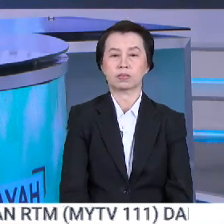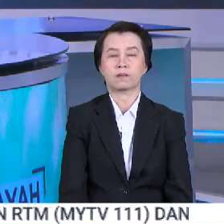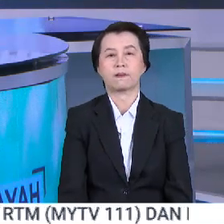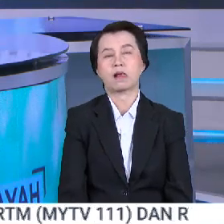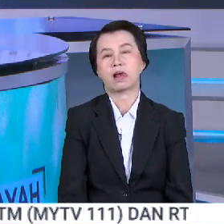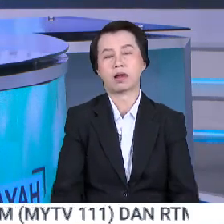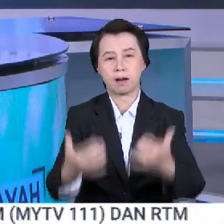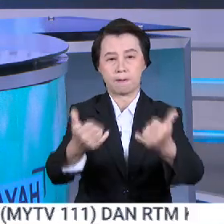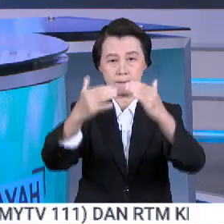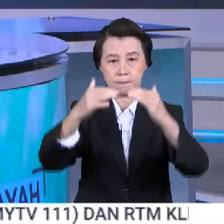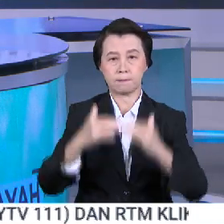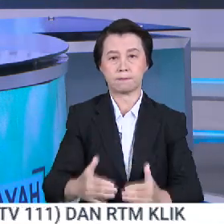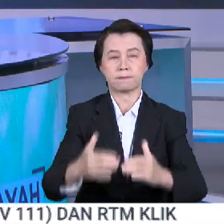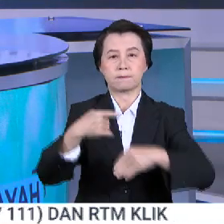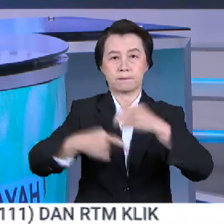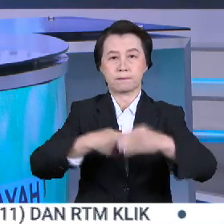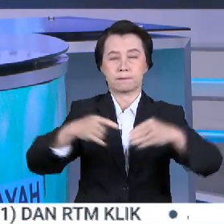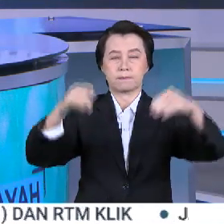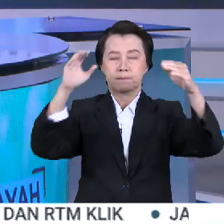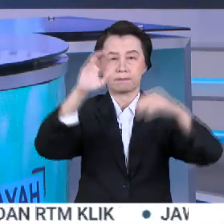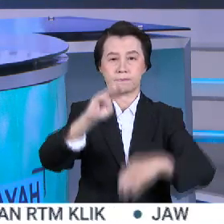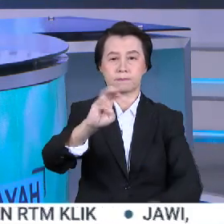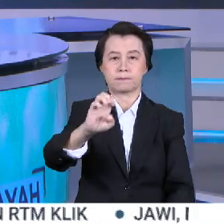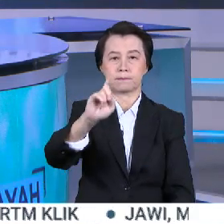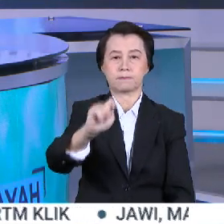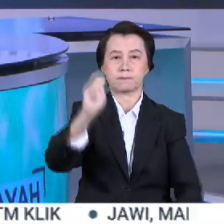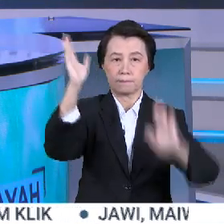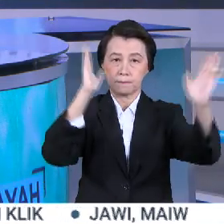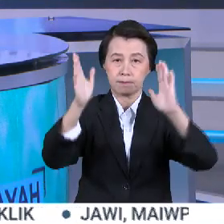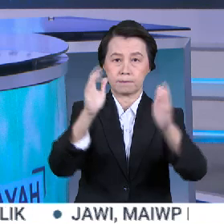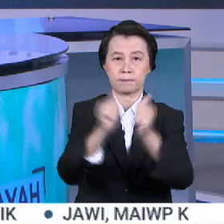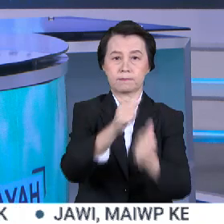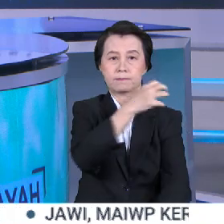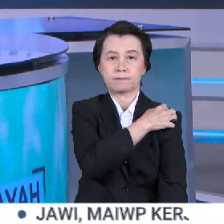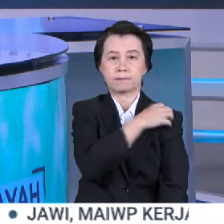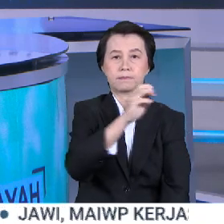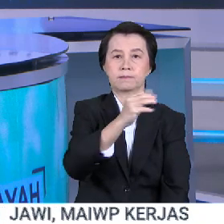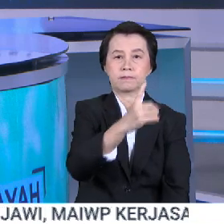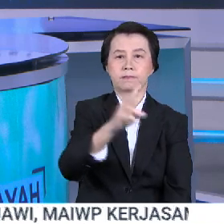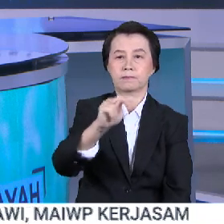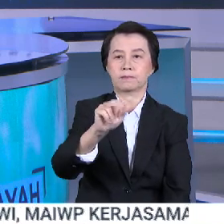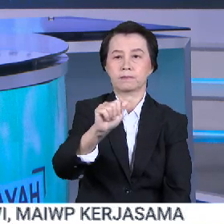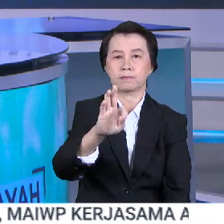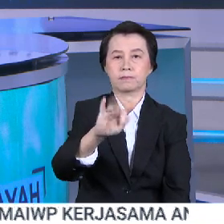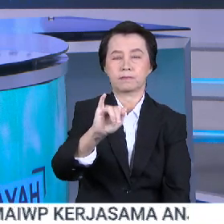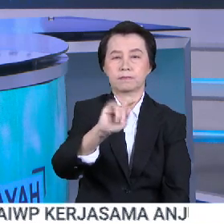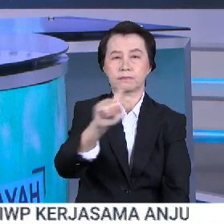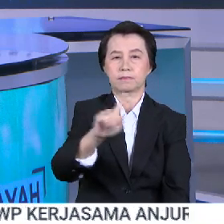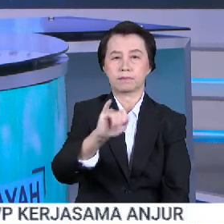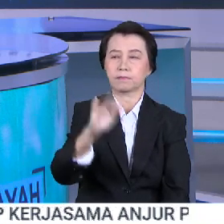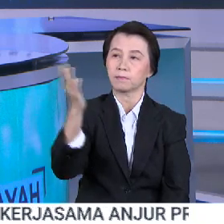Dan seterusnya kita ikuti perkembangan cuaca semasa oleh Met Malaysia bersama pegawainya Muhammad Napizi Mat Napiah. Silakan.